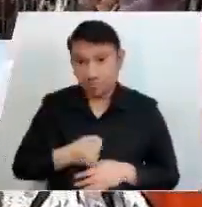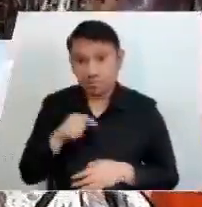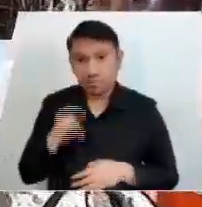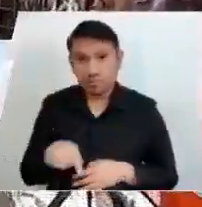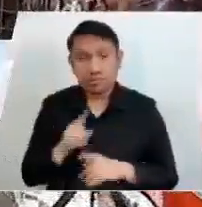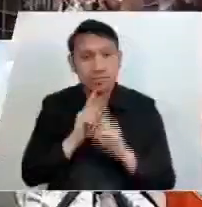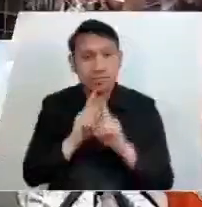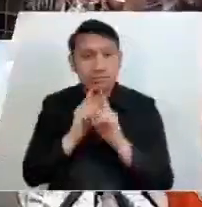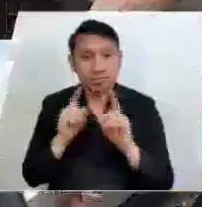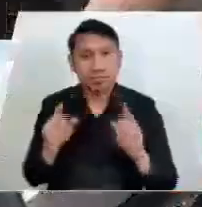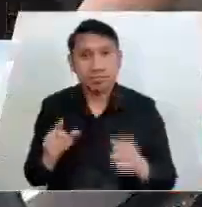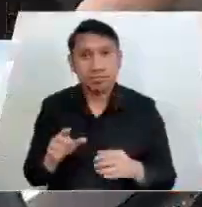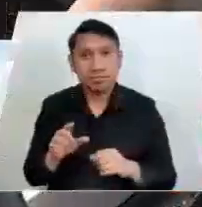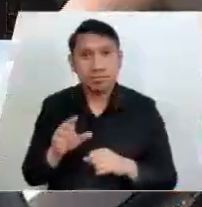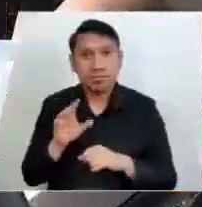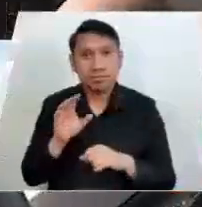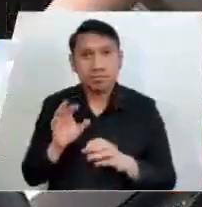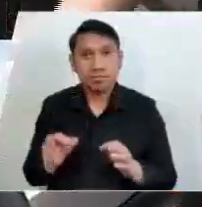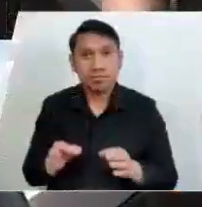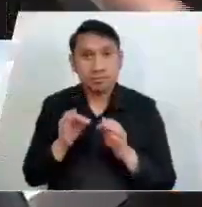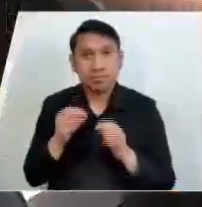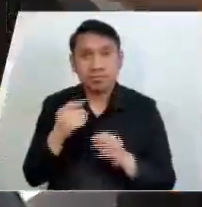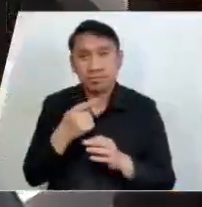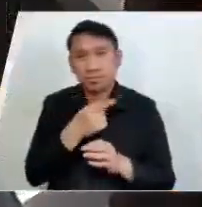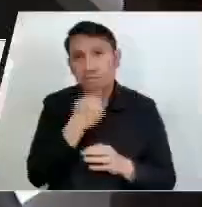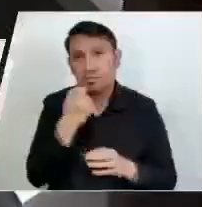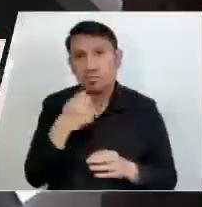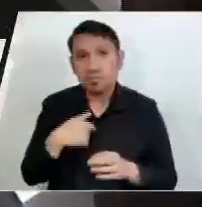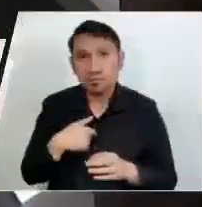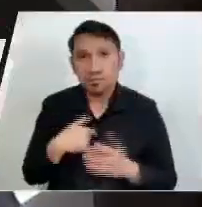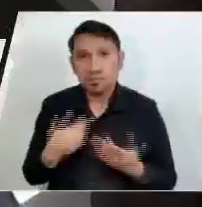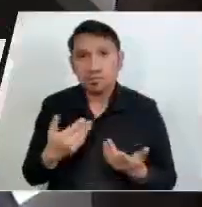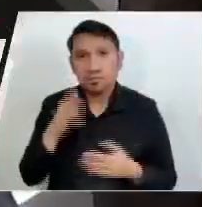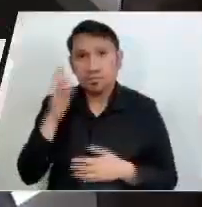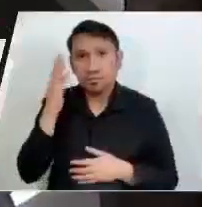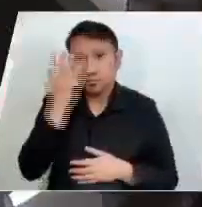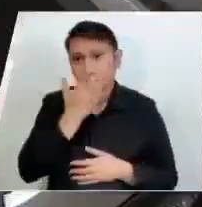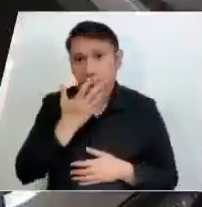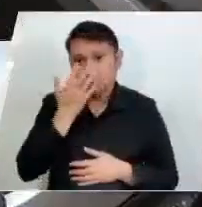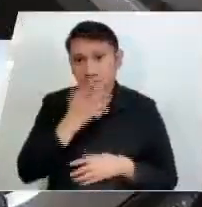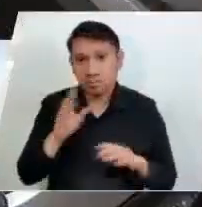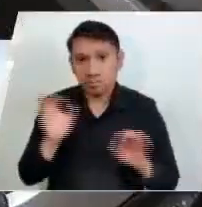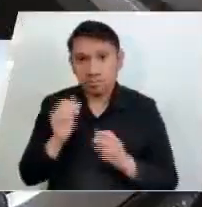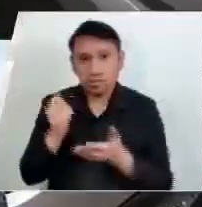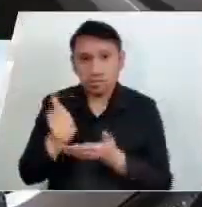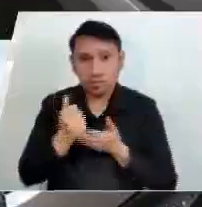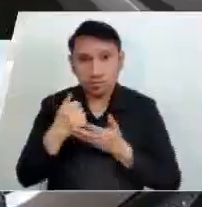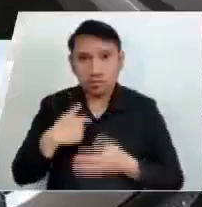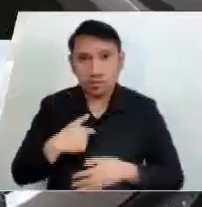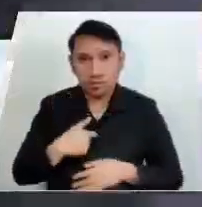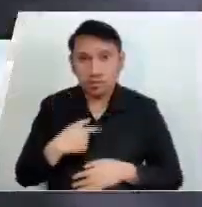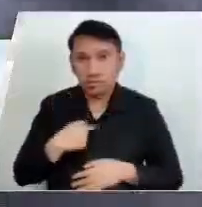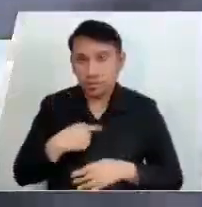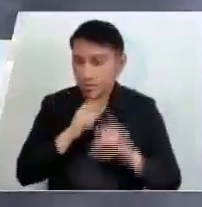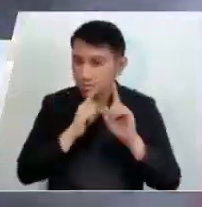pista ng itim na Nazareno. Baka pag bumigay ako, wala akong tumulong kagad sa akin. Sisimba na lang po ulit.